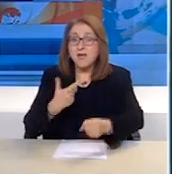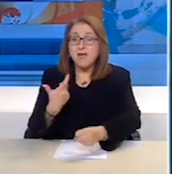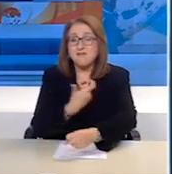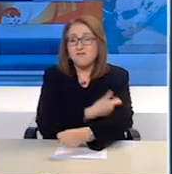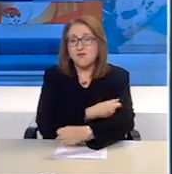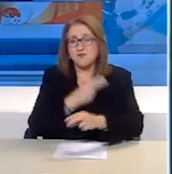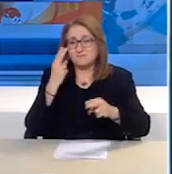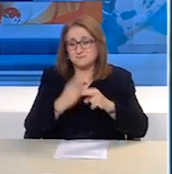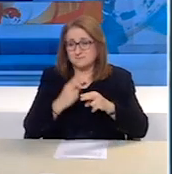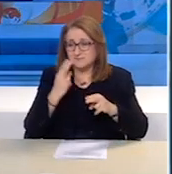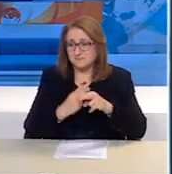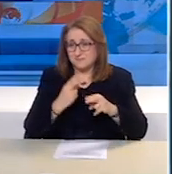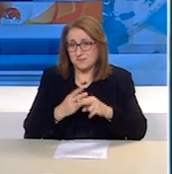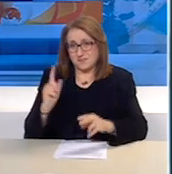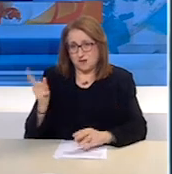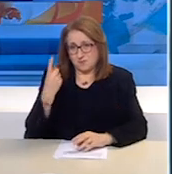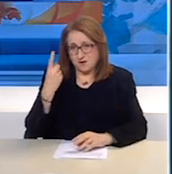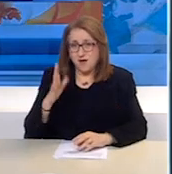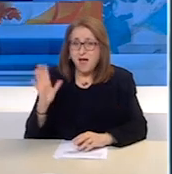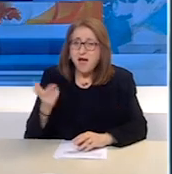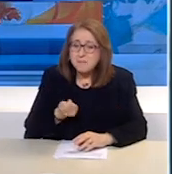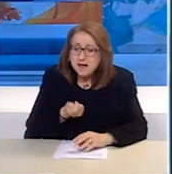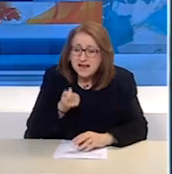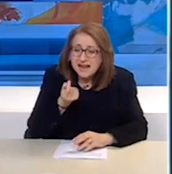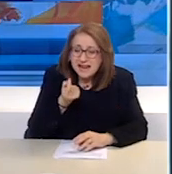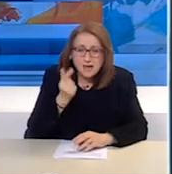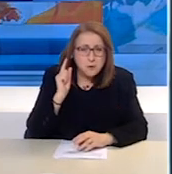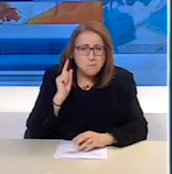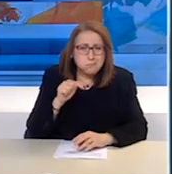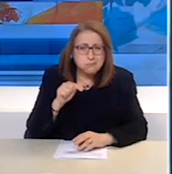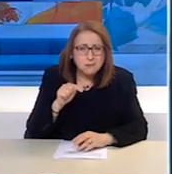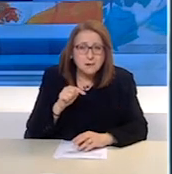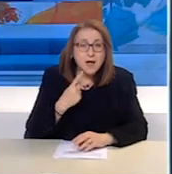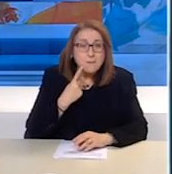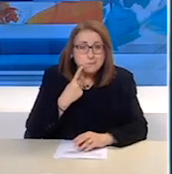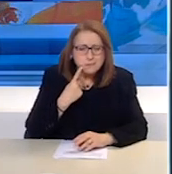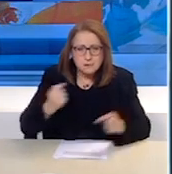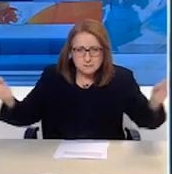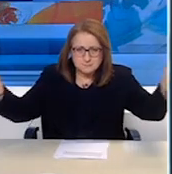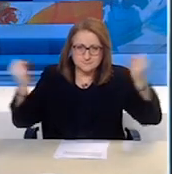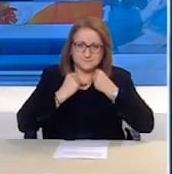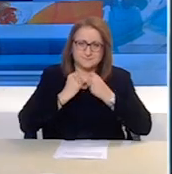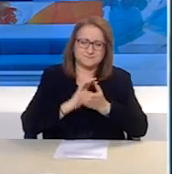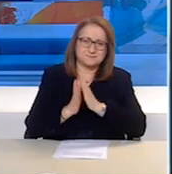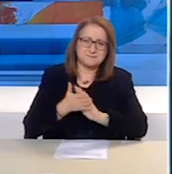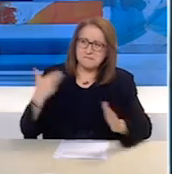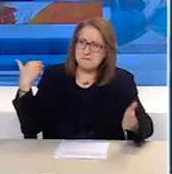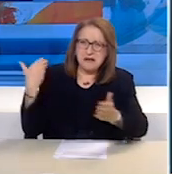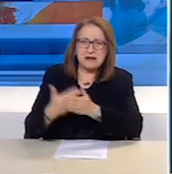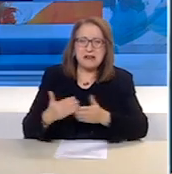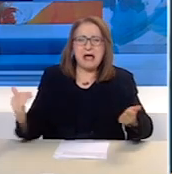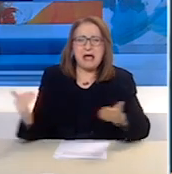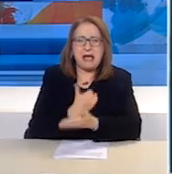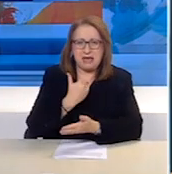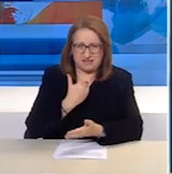σε κίνδυνο ό,τι έχουμε κερδίσει με κόπο εδώ και πάρα πολλές εβδομάδες. Σε λίγες μέρες έχουμε πρωτομαγιά. Όπως είπαμε, ισχύουν